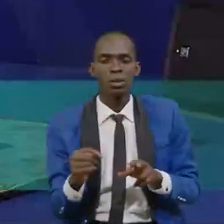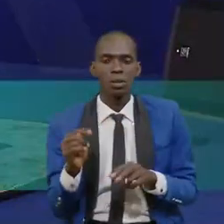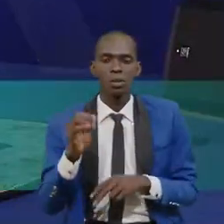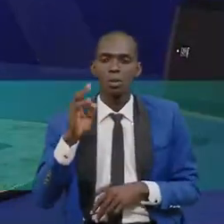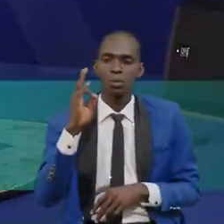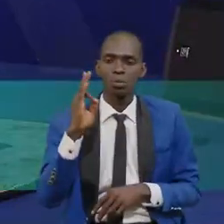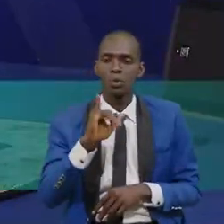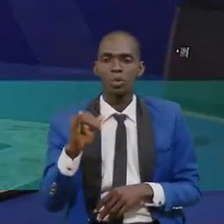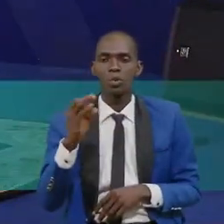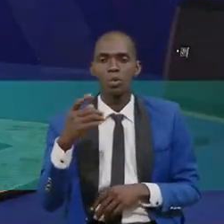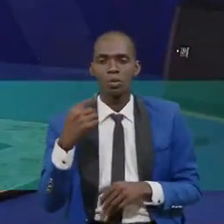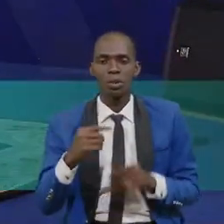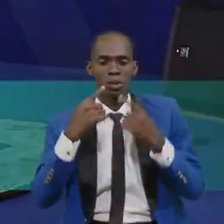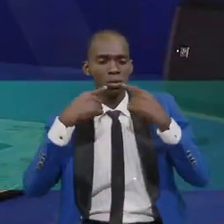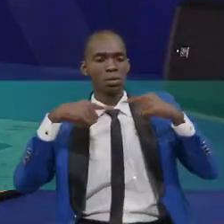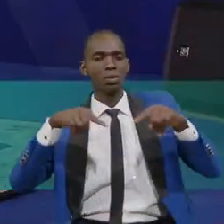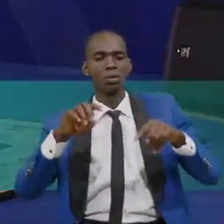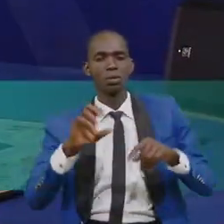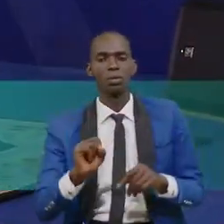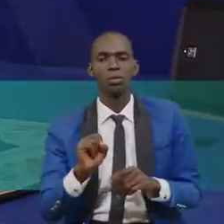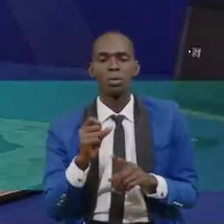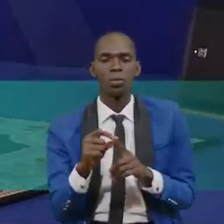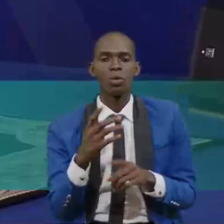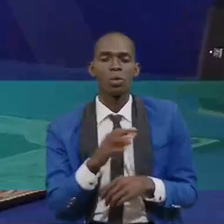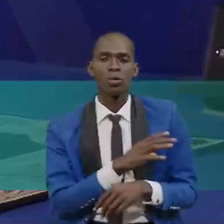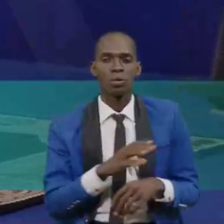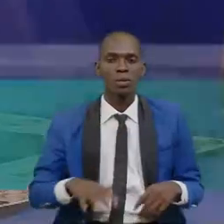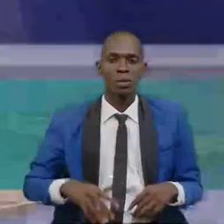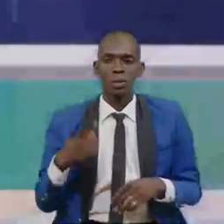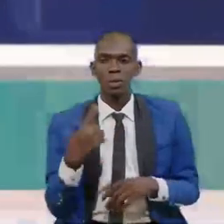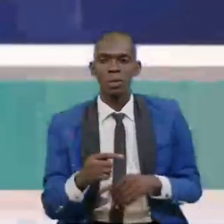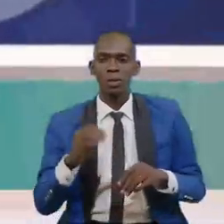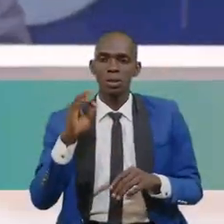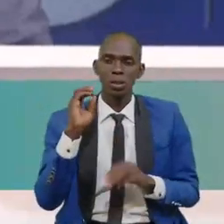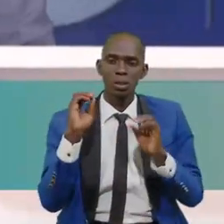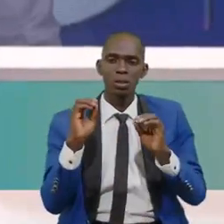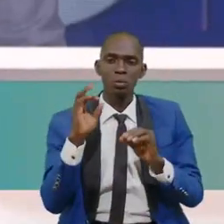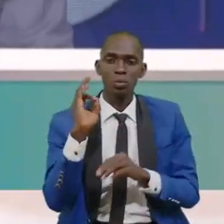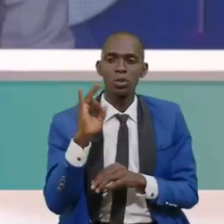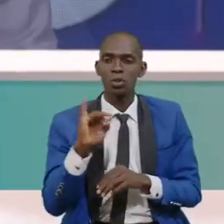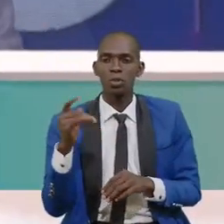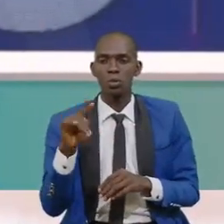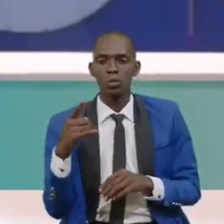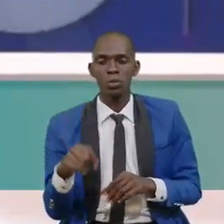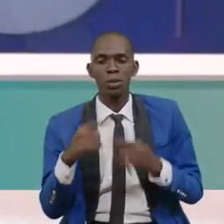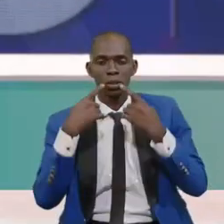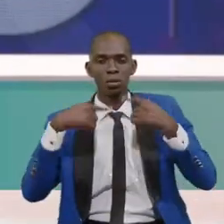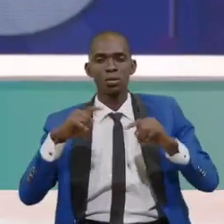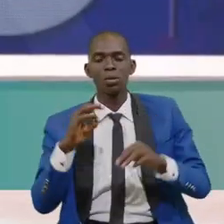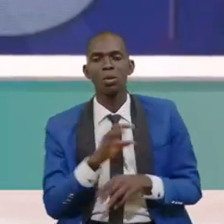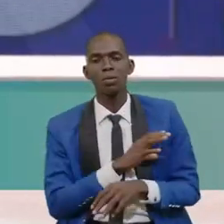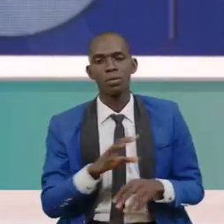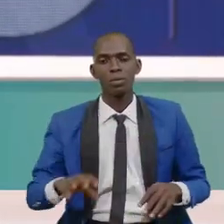la prédication des déclarations de Christ. La prédication des déclarations de Christ.